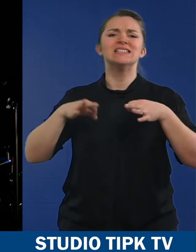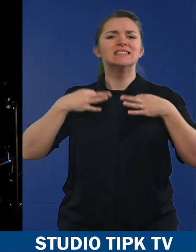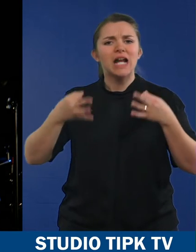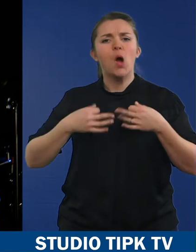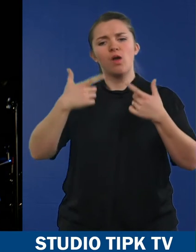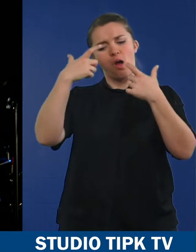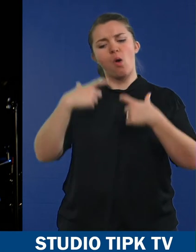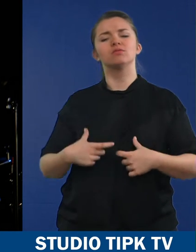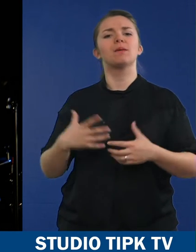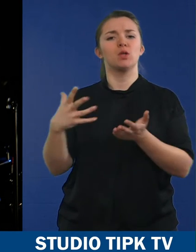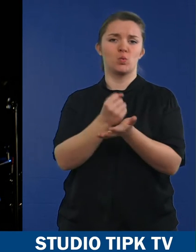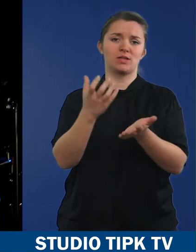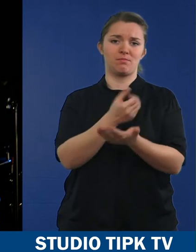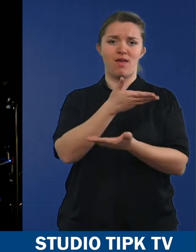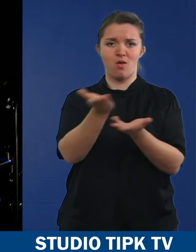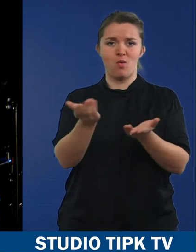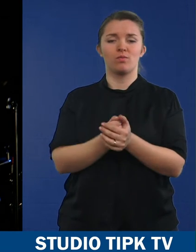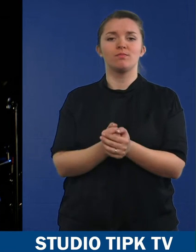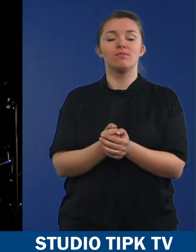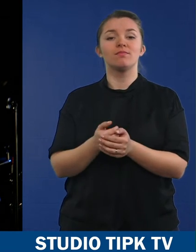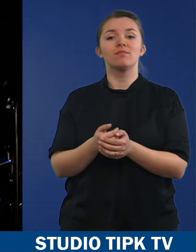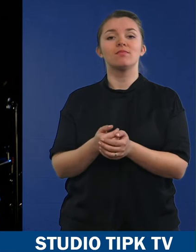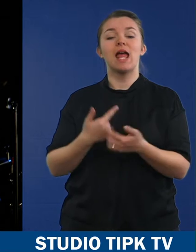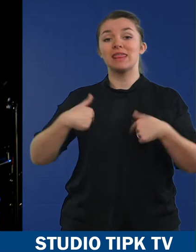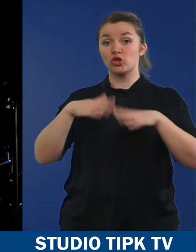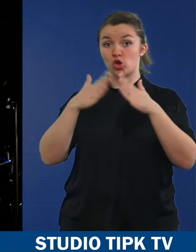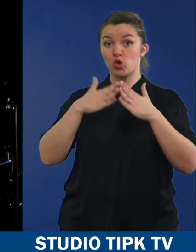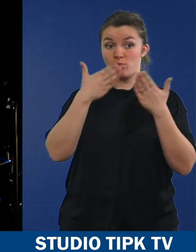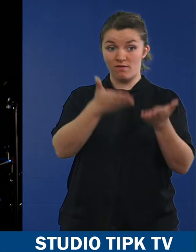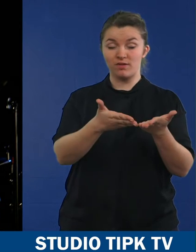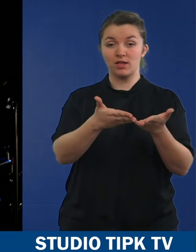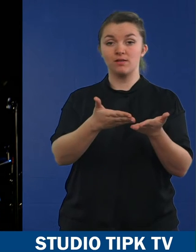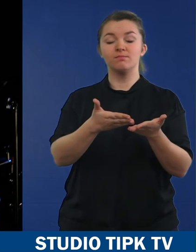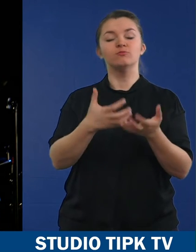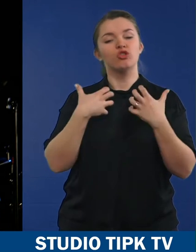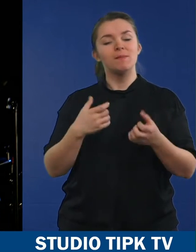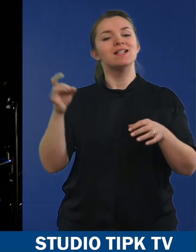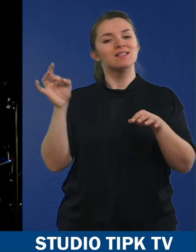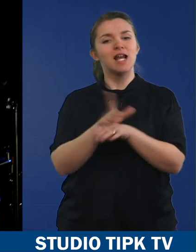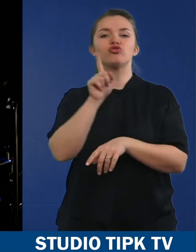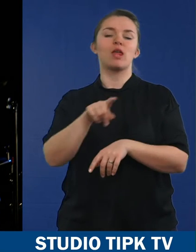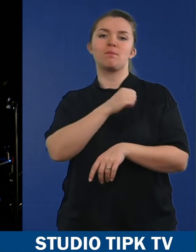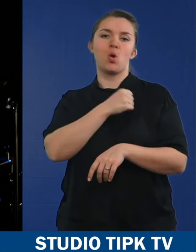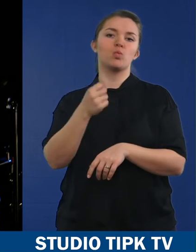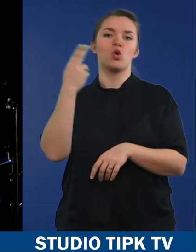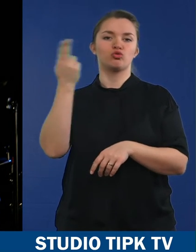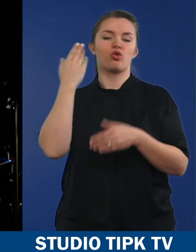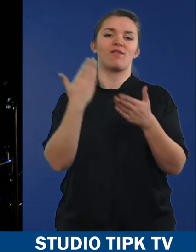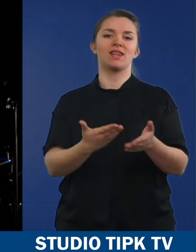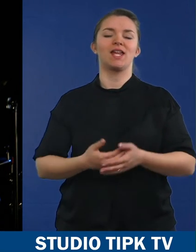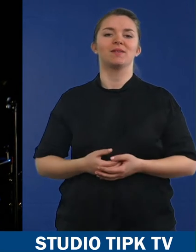in osebnih uspehov. Naši domovini pa srečno in pogumno Slovenija.